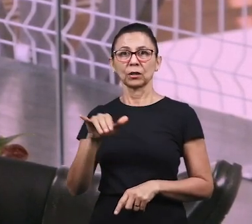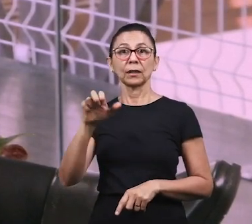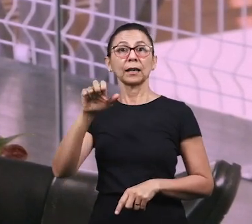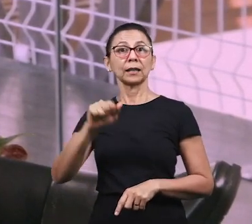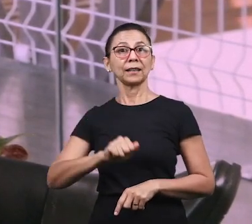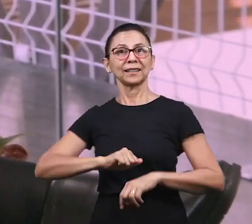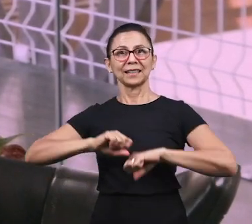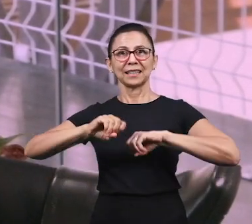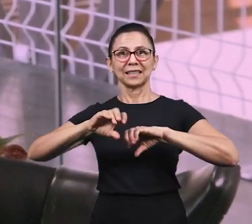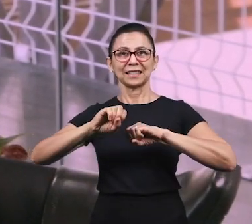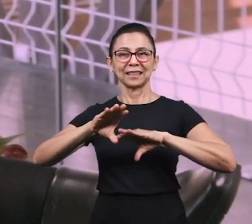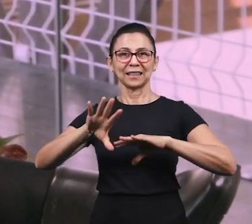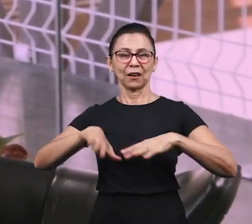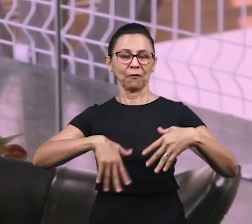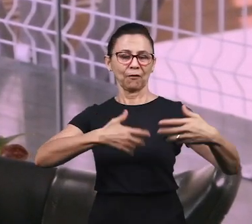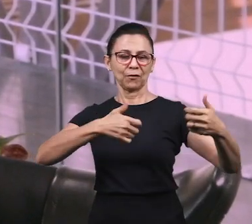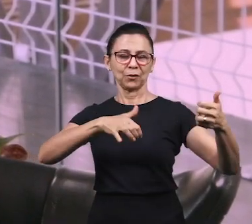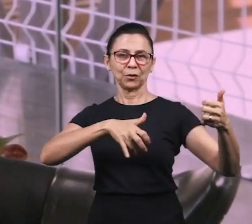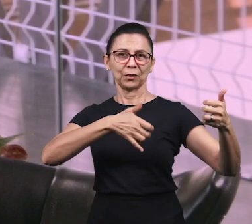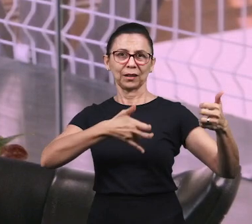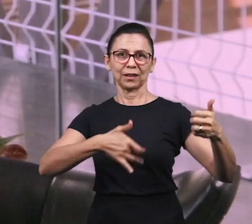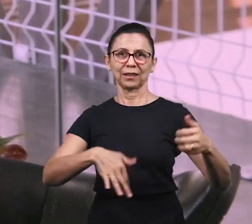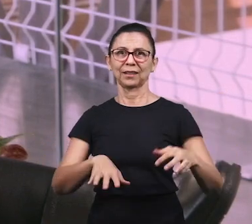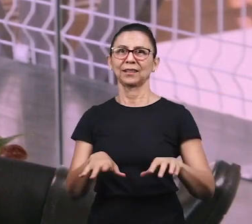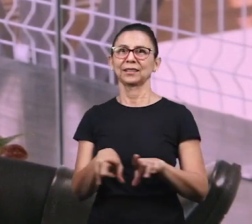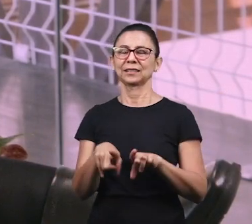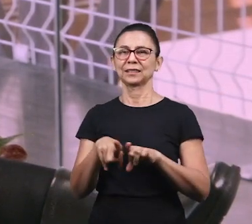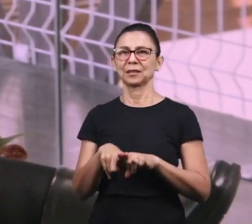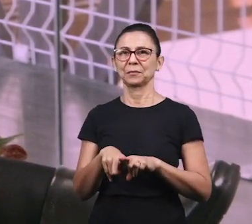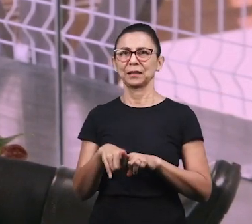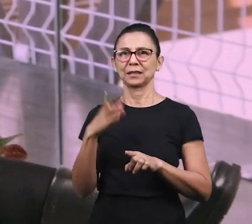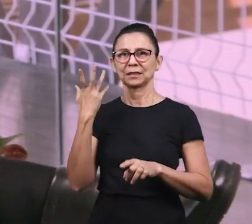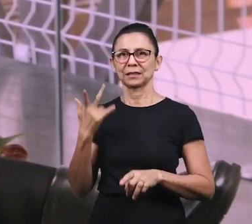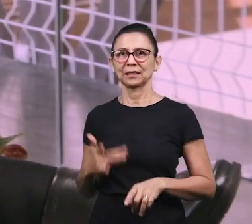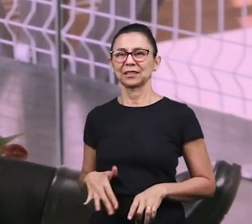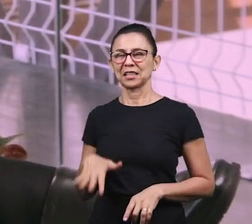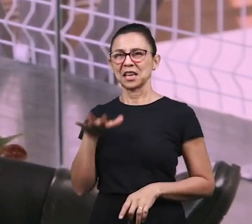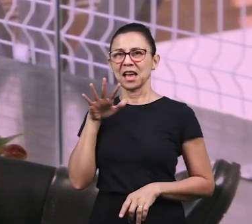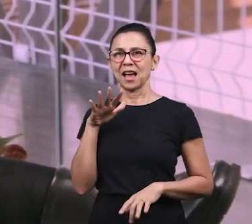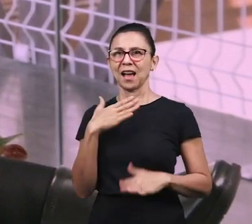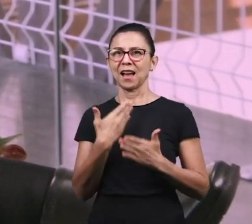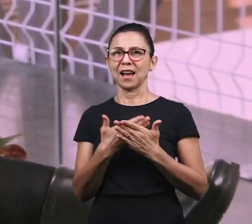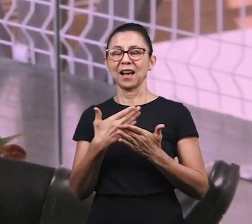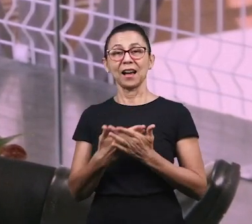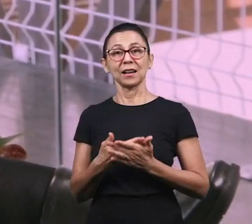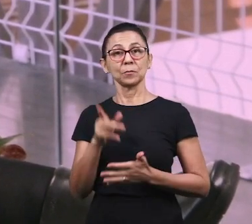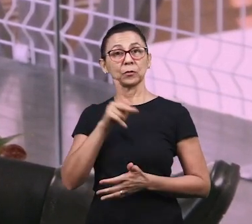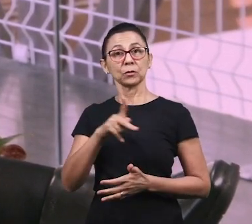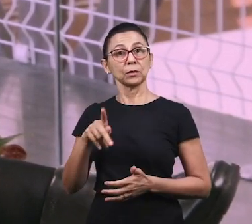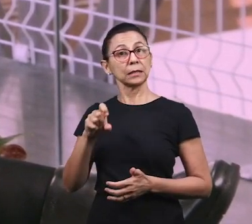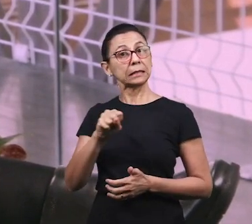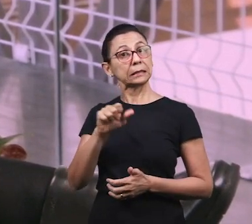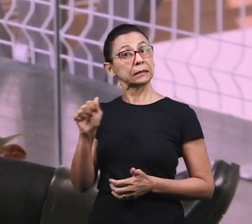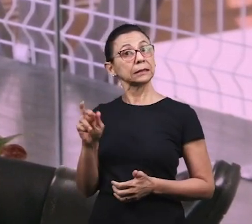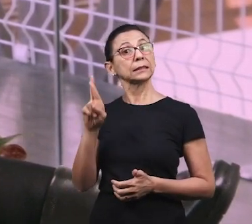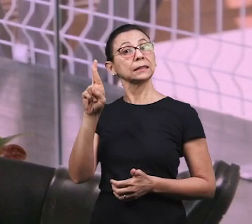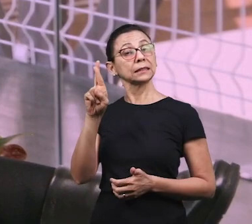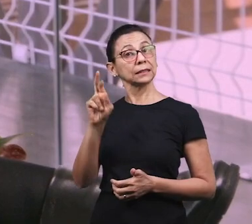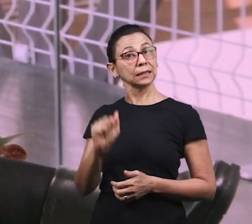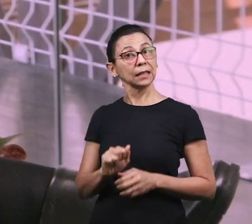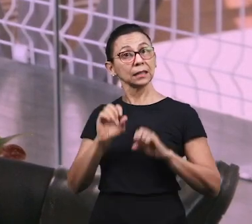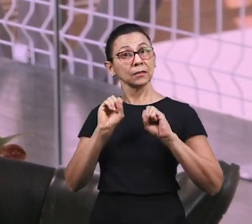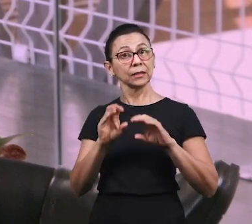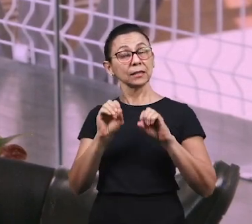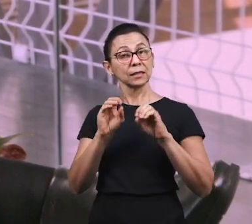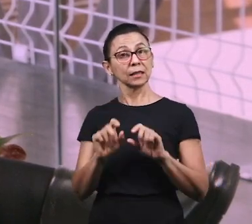professeure Zumak va enseigner le violon, la guitare. Dans